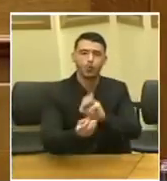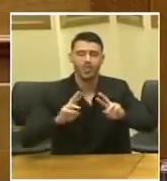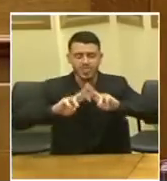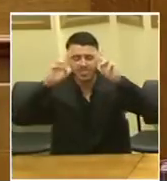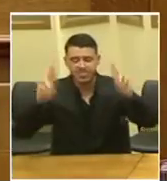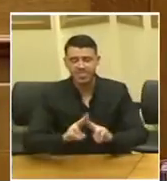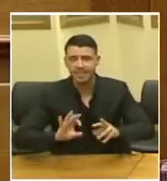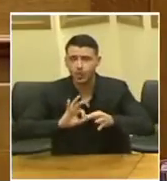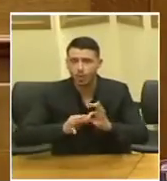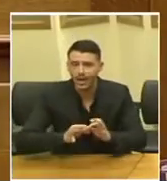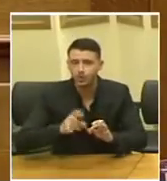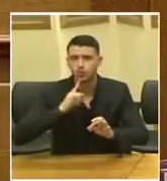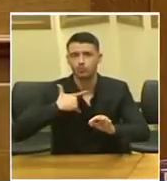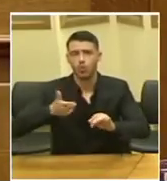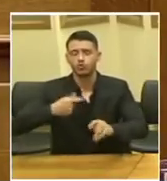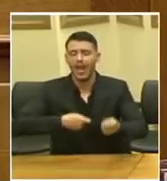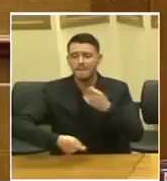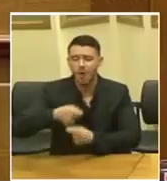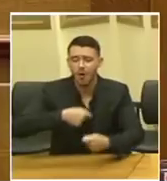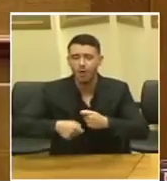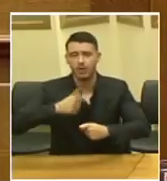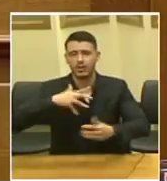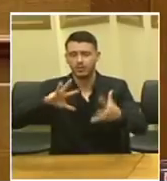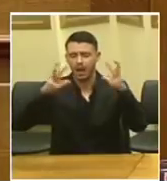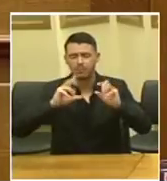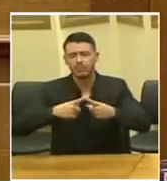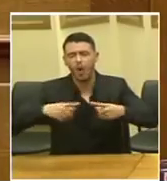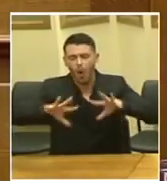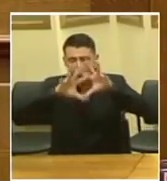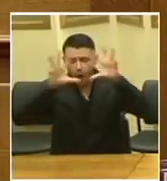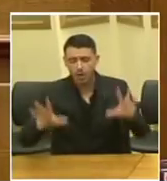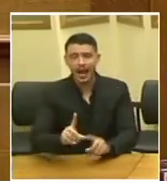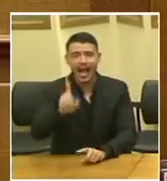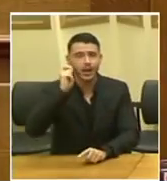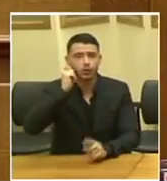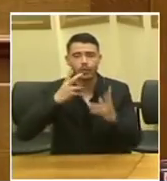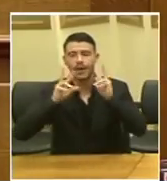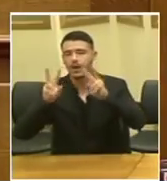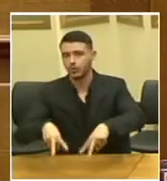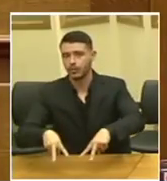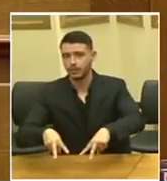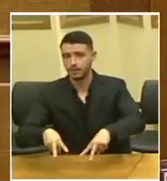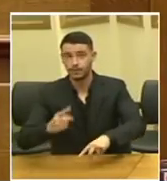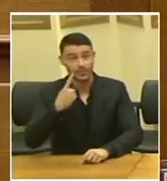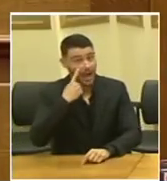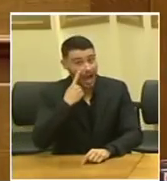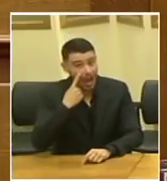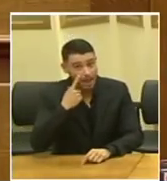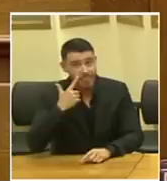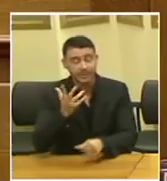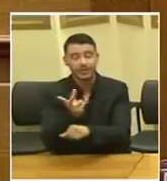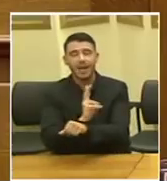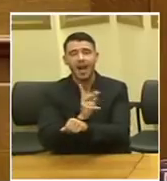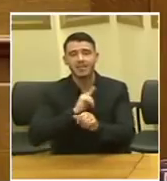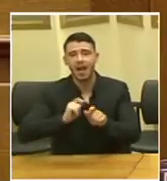οργανισμούς, αλλά και για τις διακρατικές σχέσεις. Το έργα όμνες, αν το δείτε από τα πρώτα τηλεγραφήματα του κ. Ζαχαράκη, ο οποίος